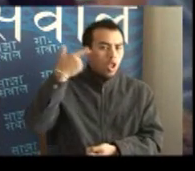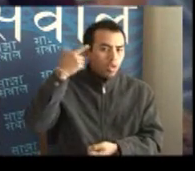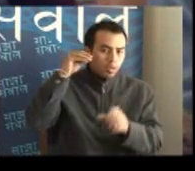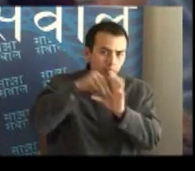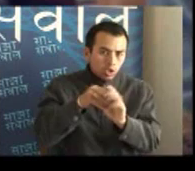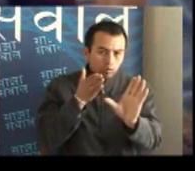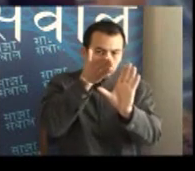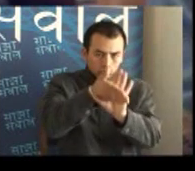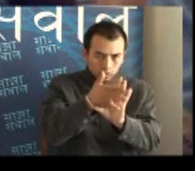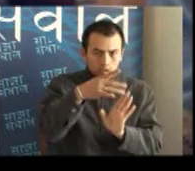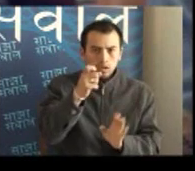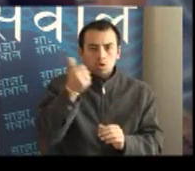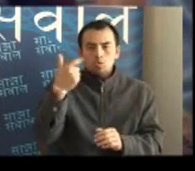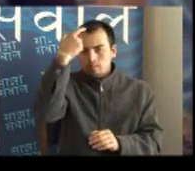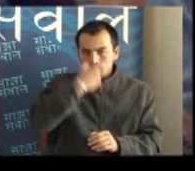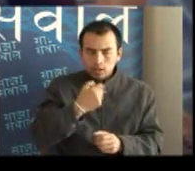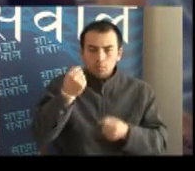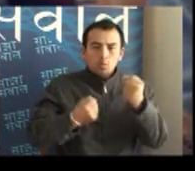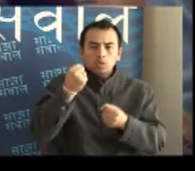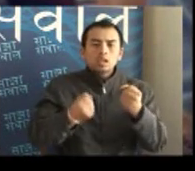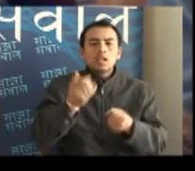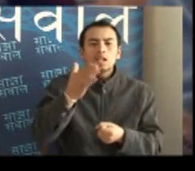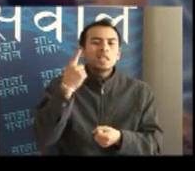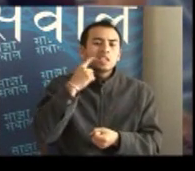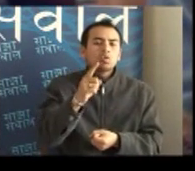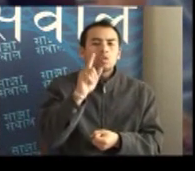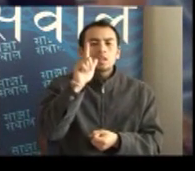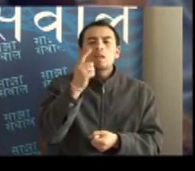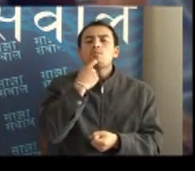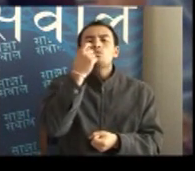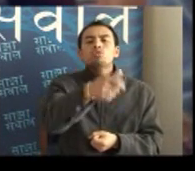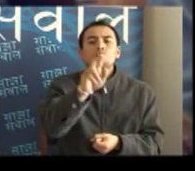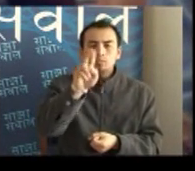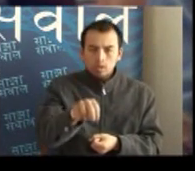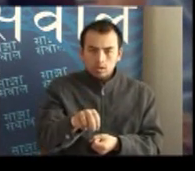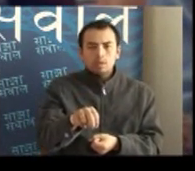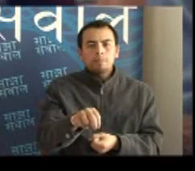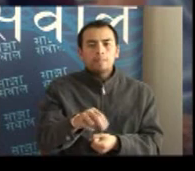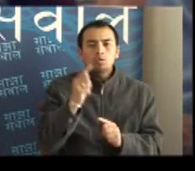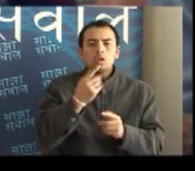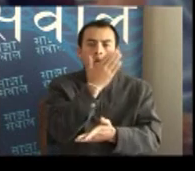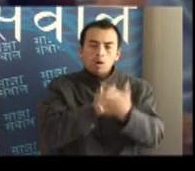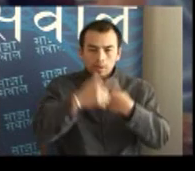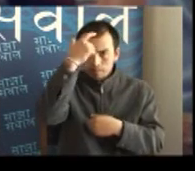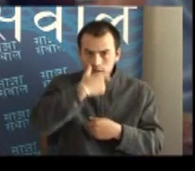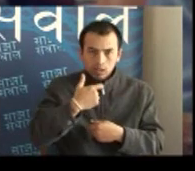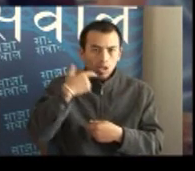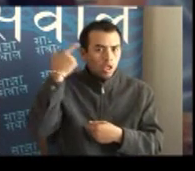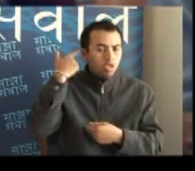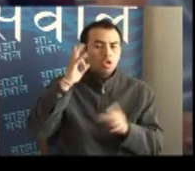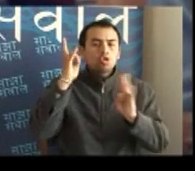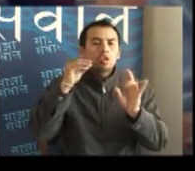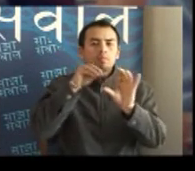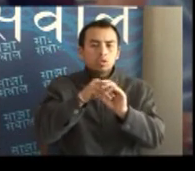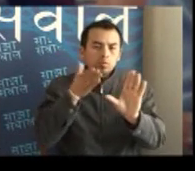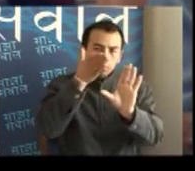लन्डनभित्र छिर्नलाई अरू व्यक्तिको मोटरले दिनको 7 पाउन्ड तिर्नुपर्छ, कुनै अपाङ्ग व्यक्ति लन्डन